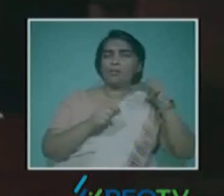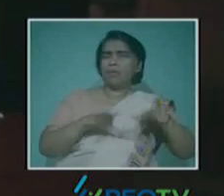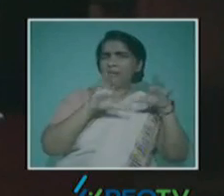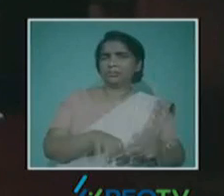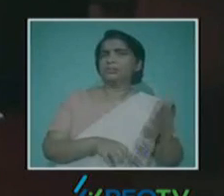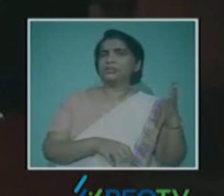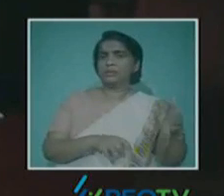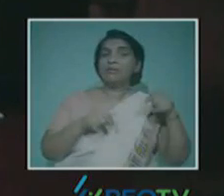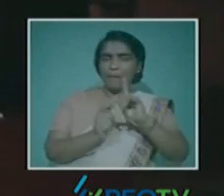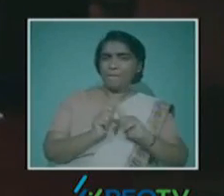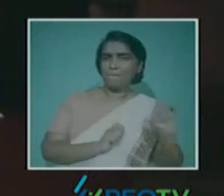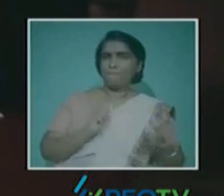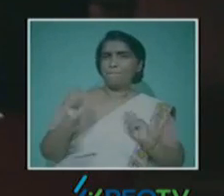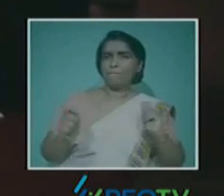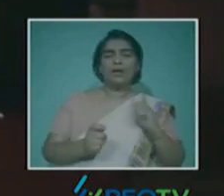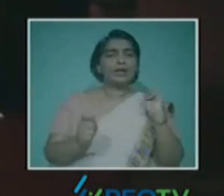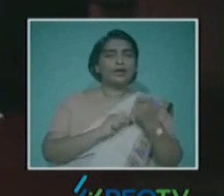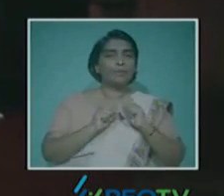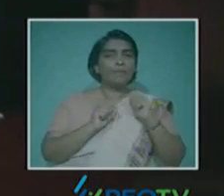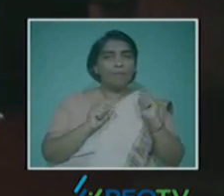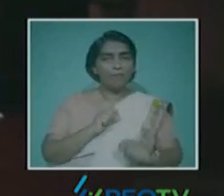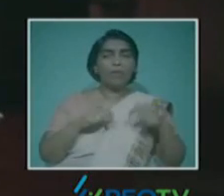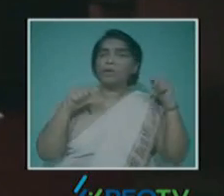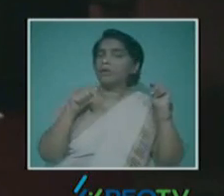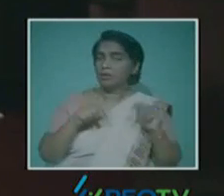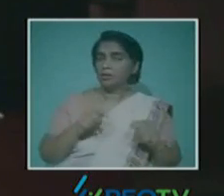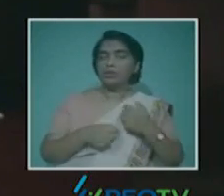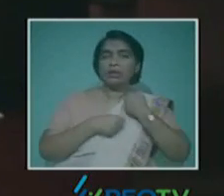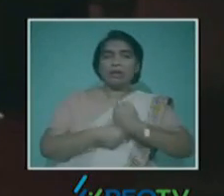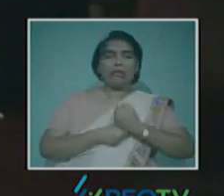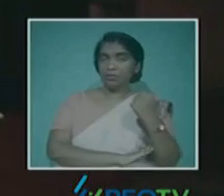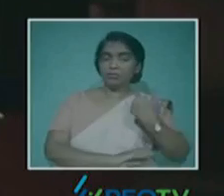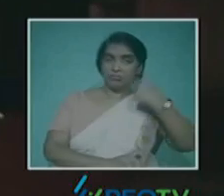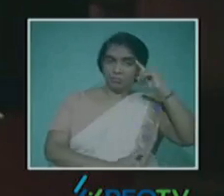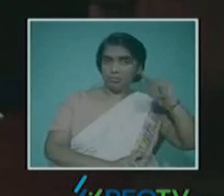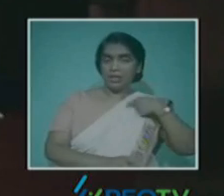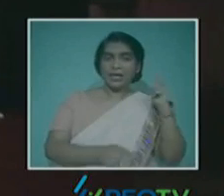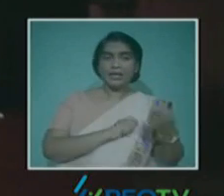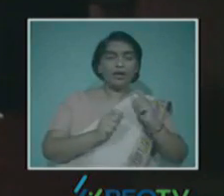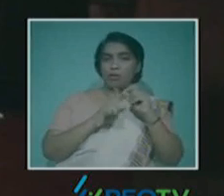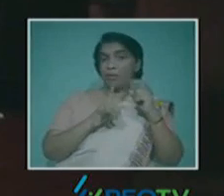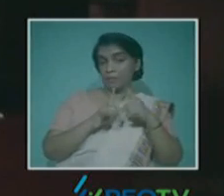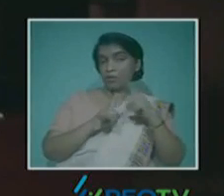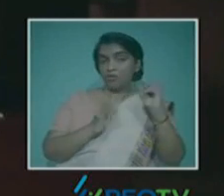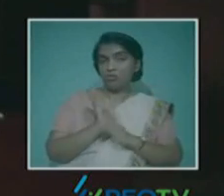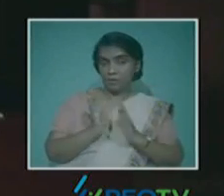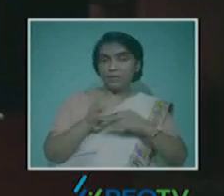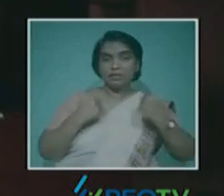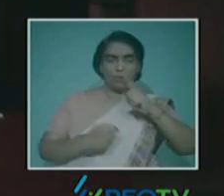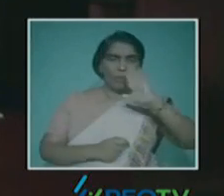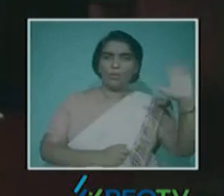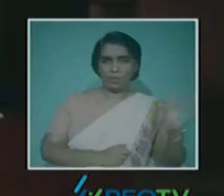ඒකේ ප්‍රතිවලතවාද අපි අත්විඳින්නේ. ක්‍රිකට් පාලක මණ්ඩලය අද සූදු පිටියක් බවට පත් වෙලා තියෙන්නේ. ක්‍රිකට් පාලක මණ්ඩලයේ සභාපතිවරයා කෝප් කමිටුවට